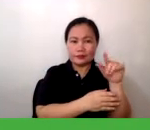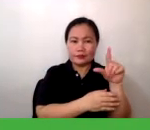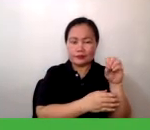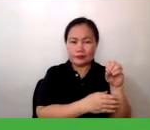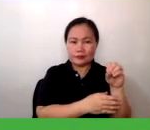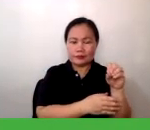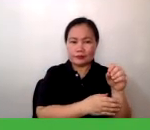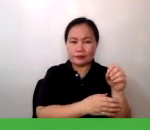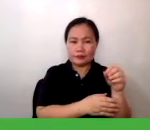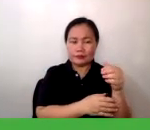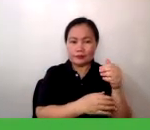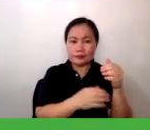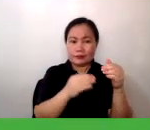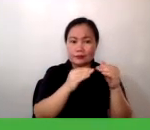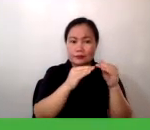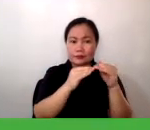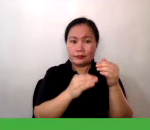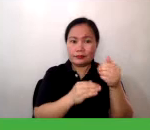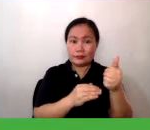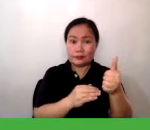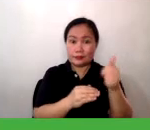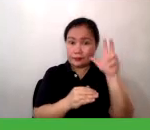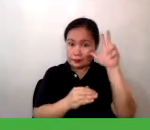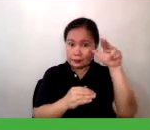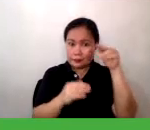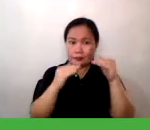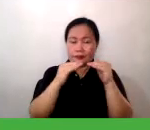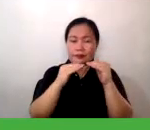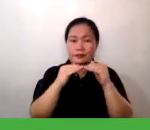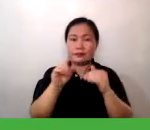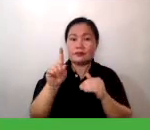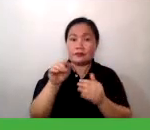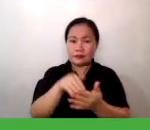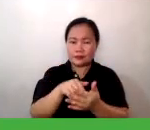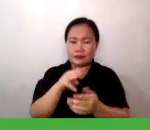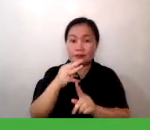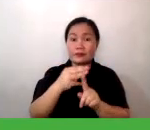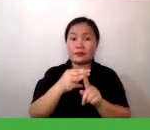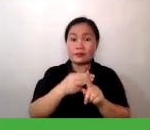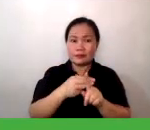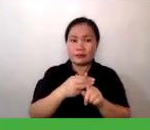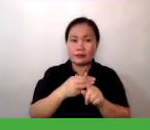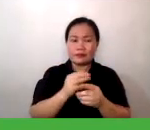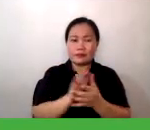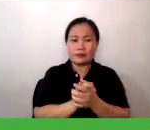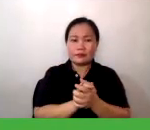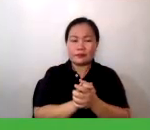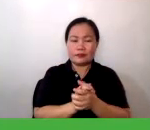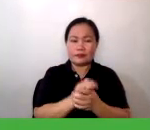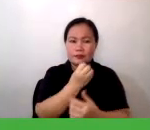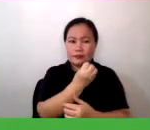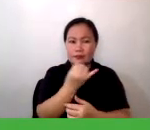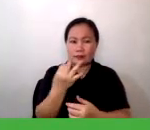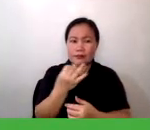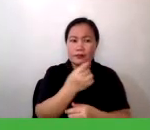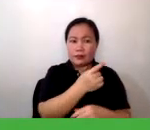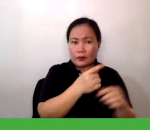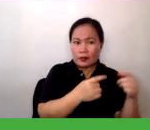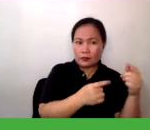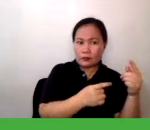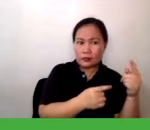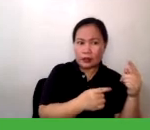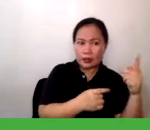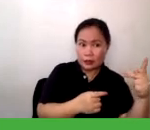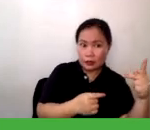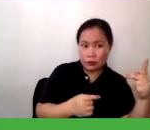We have a kilo is 10 raised to 3. So, that is equal to 1,000 meters. So, this is actually, bilangin